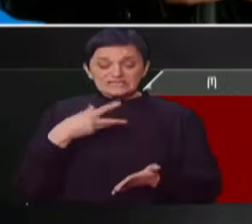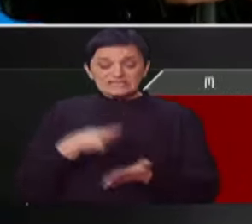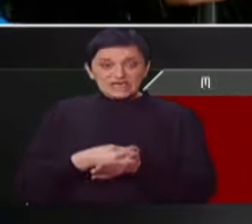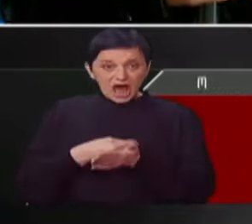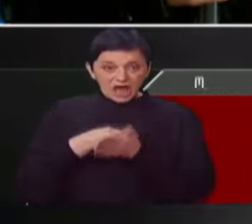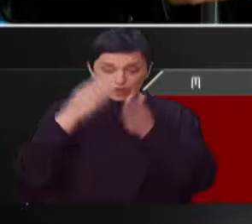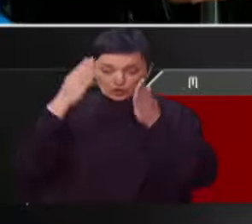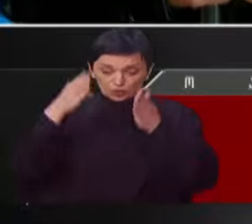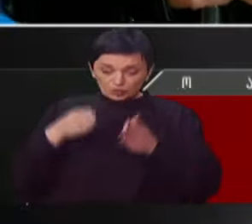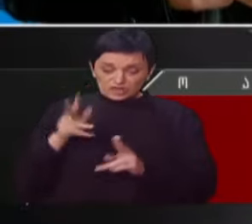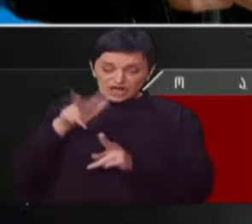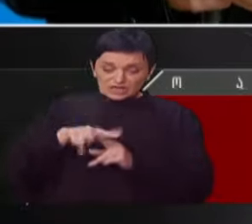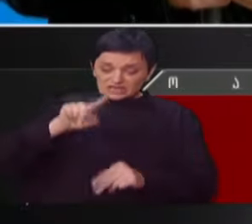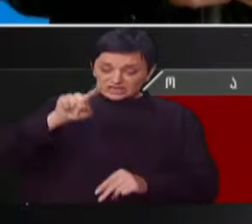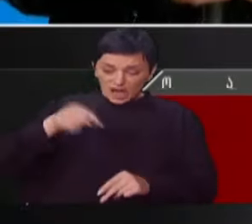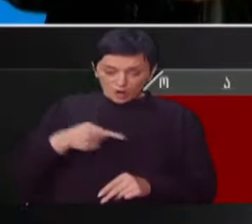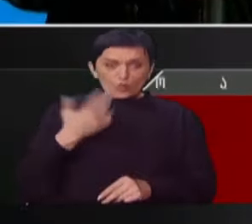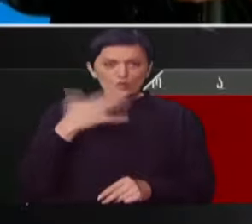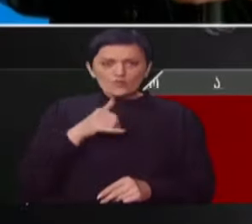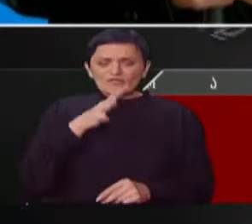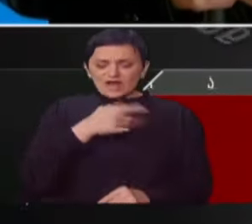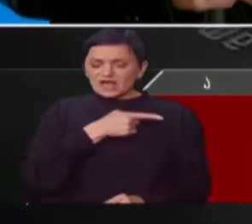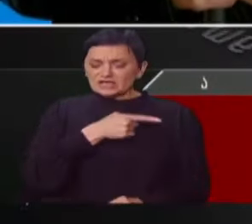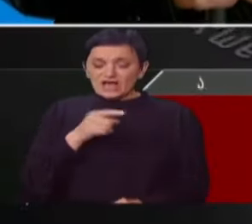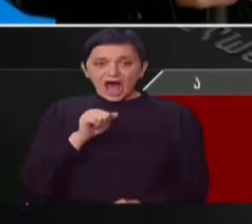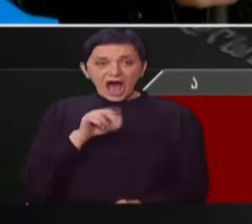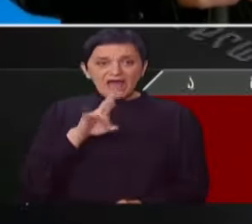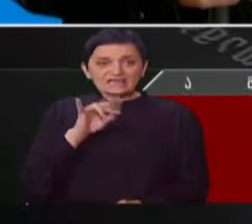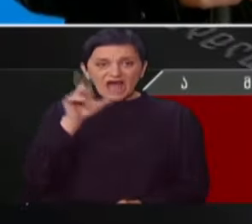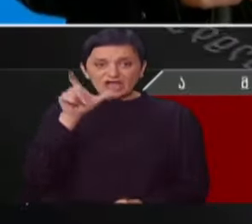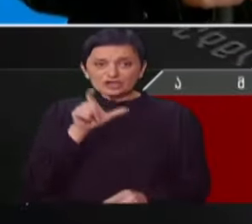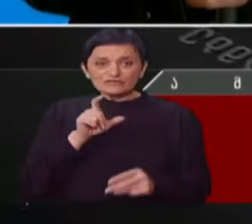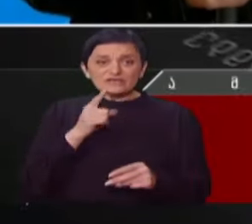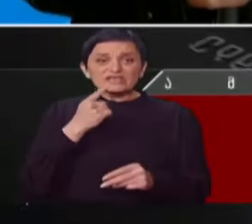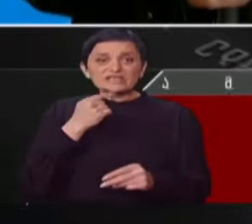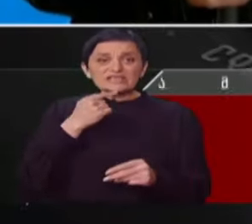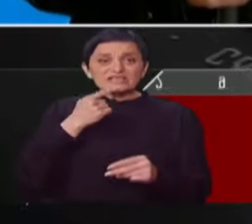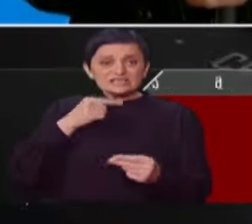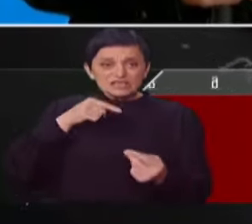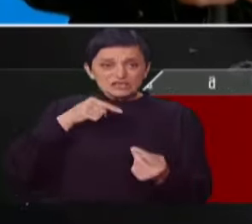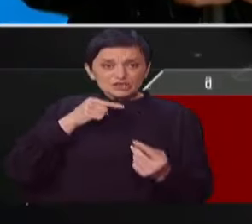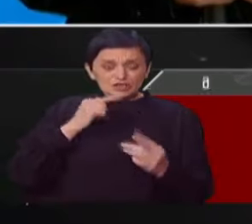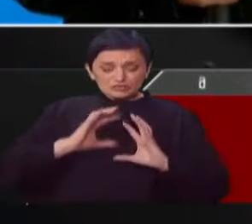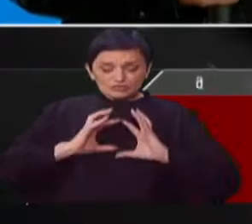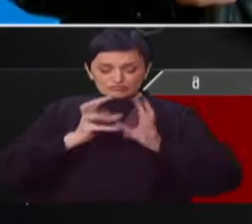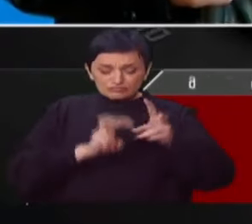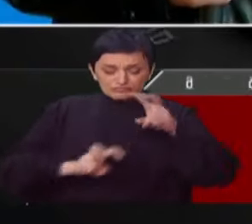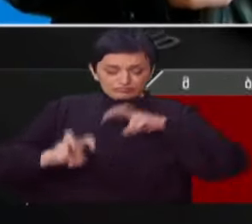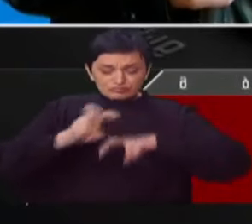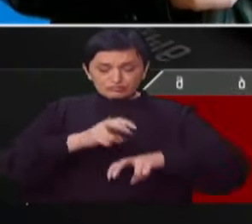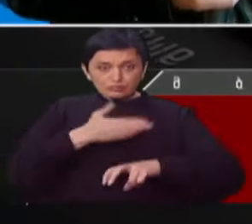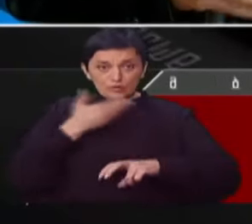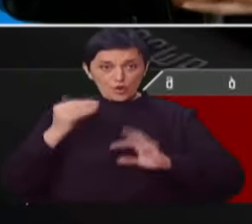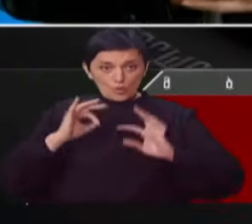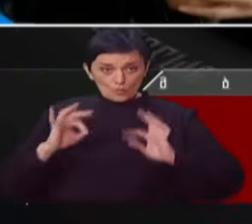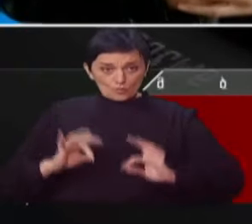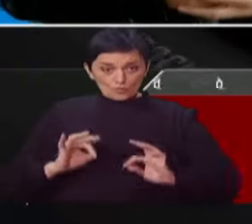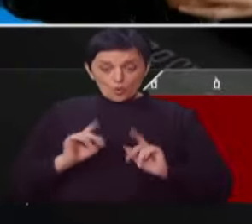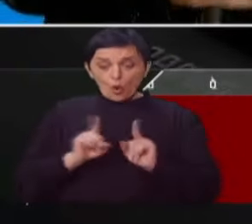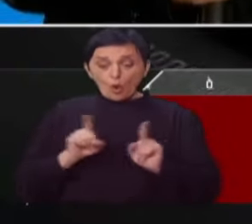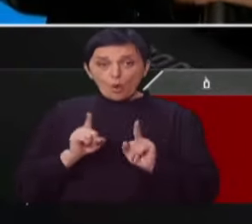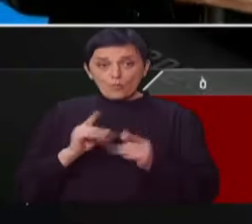тавсунда даак исрос, имитом ром укое ара эрти целия, Зурабадеишвили ари дзебнеба цители циркулари да рогорц чанс тавис дрозе прокуратом, рогорц оппозициис